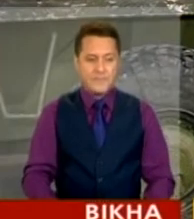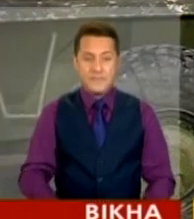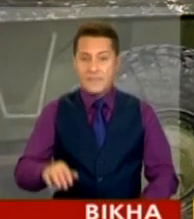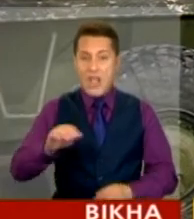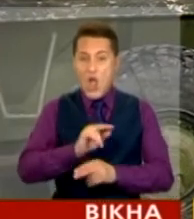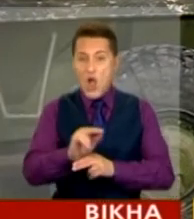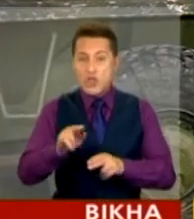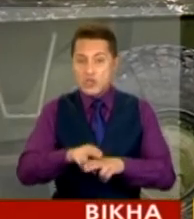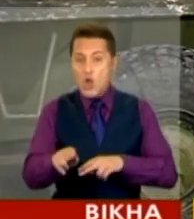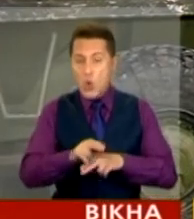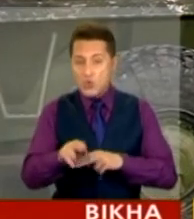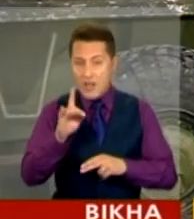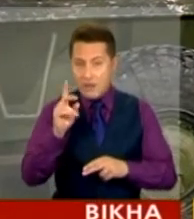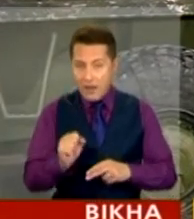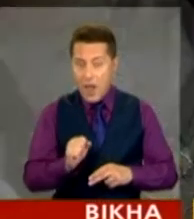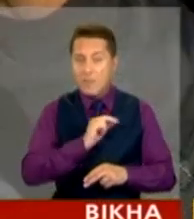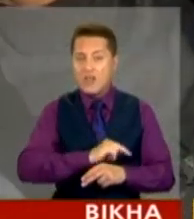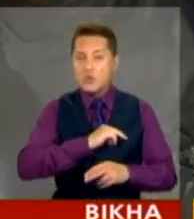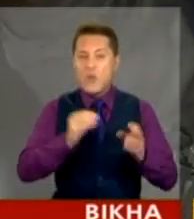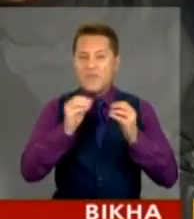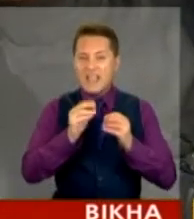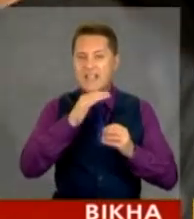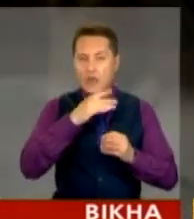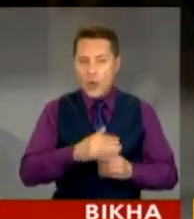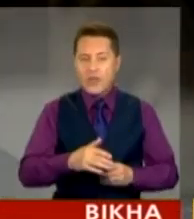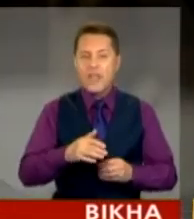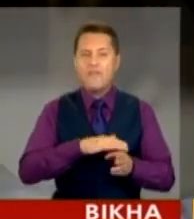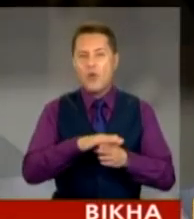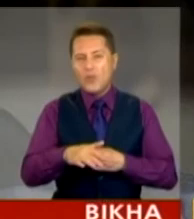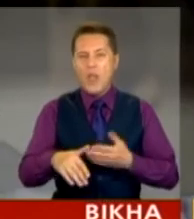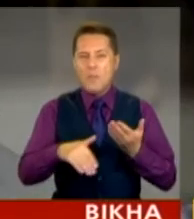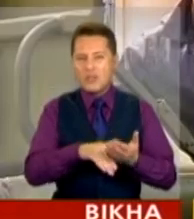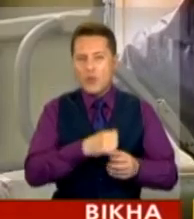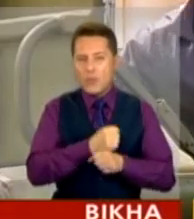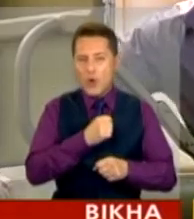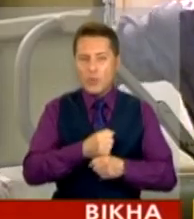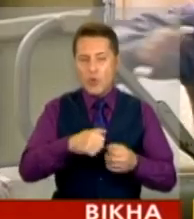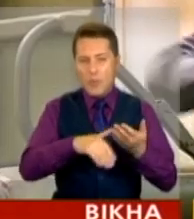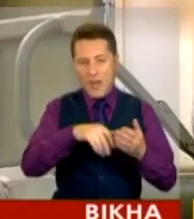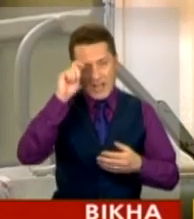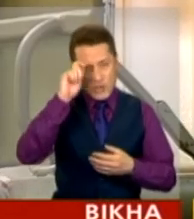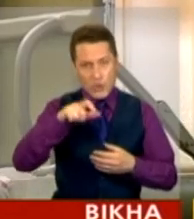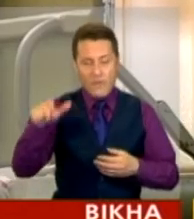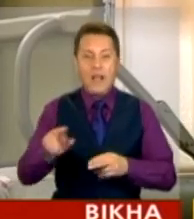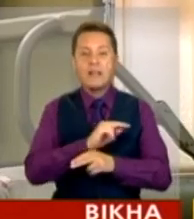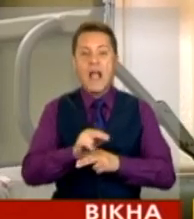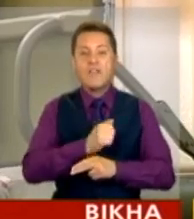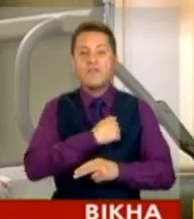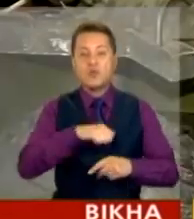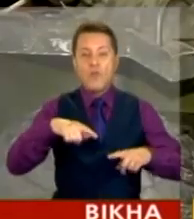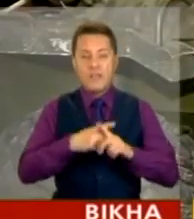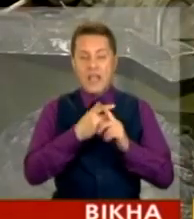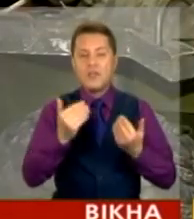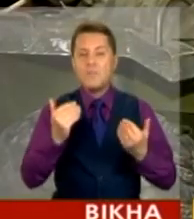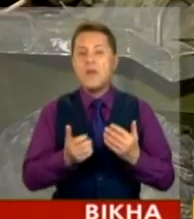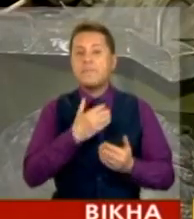Слюсарка Галина в механічному цеху працює 10 років. Раніше виконувала тут підсобну роботу, допомагала чоловікам лагодити військову техніку. Тепер рук